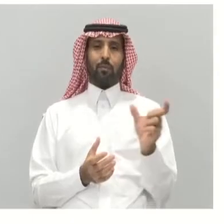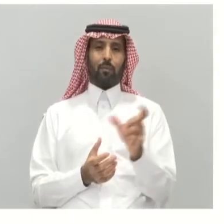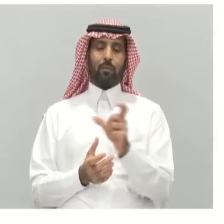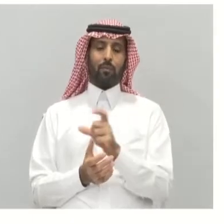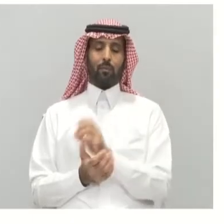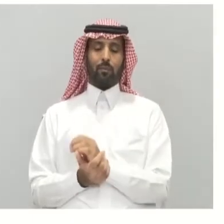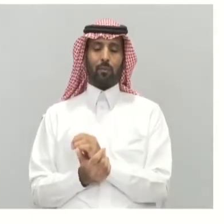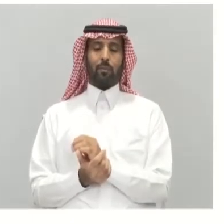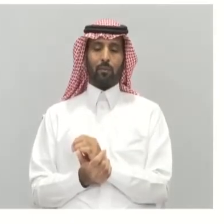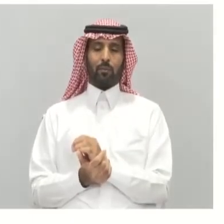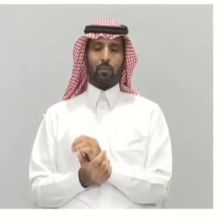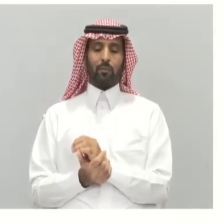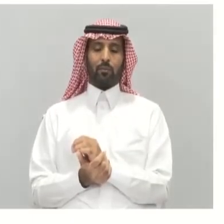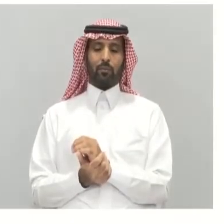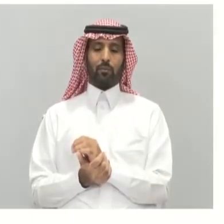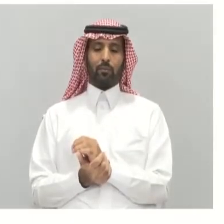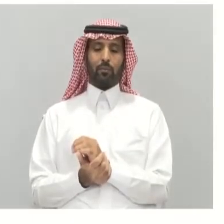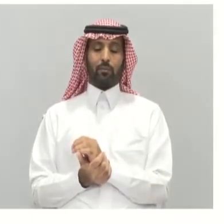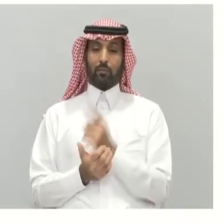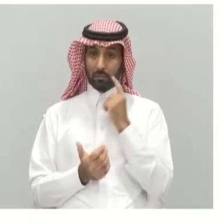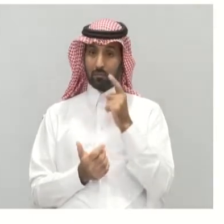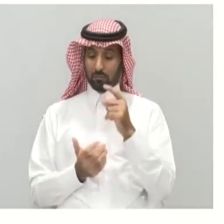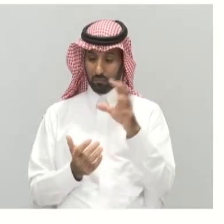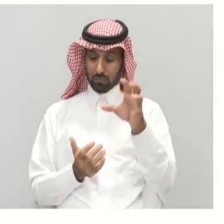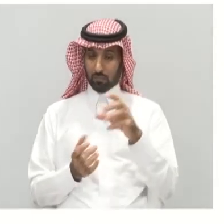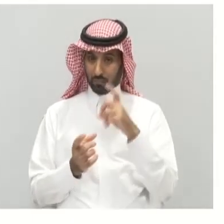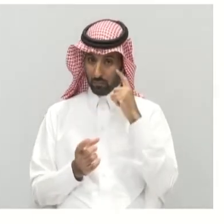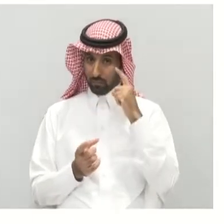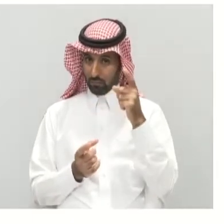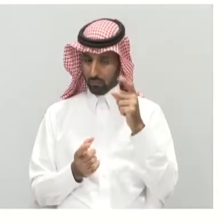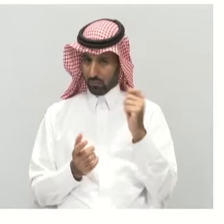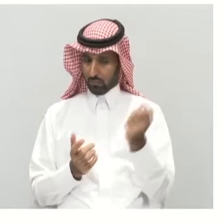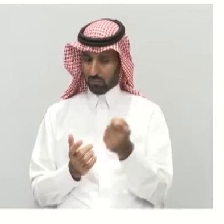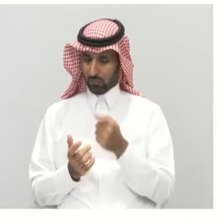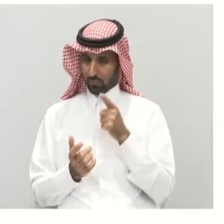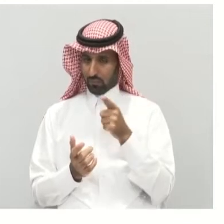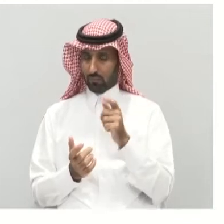the words in parentheses. خلاص, you have to make up